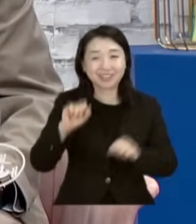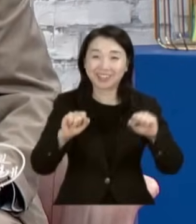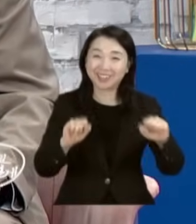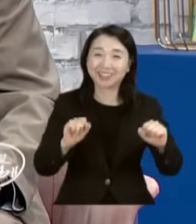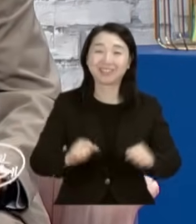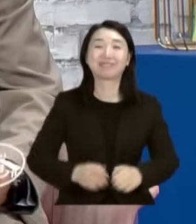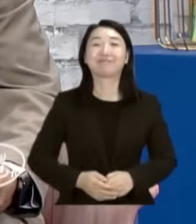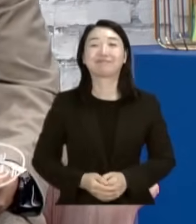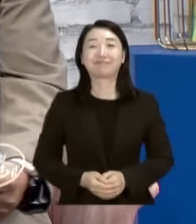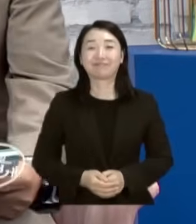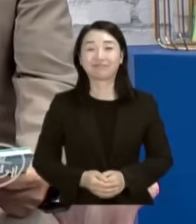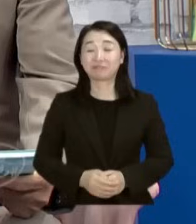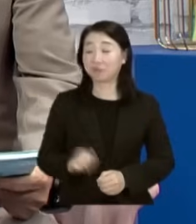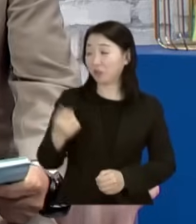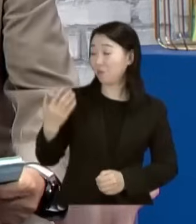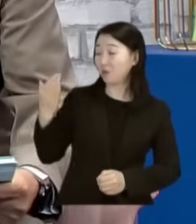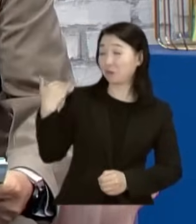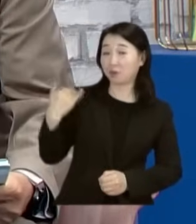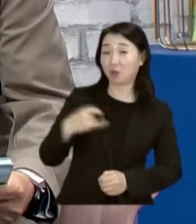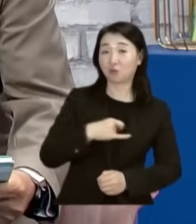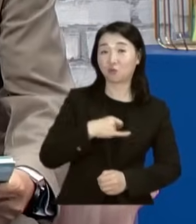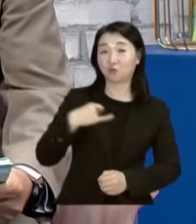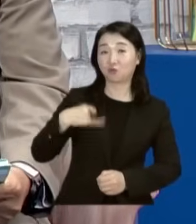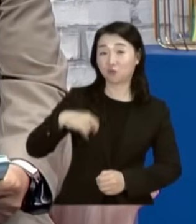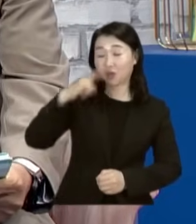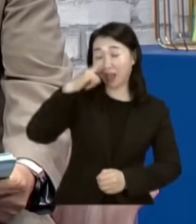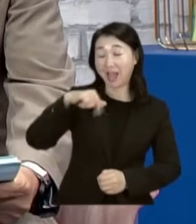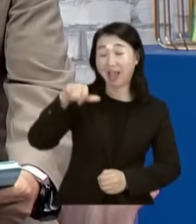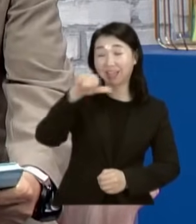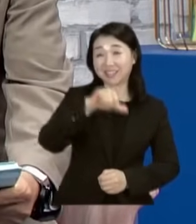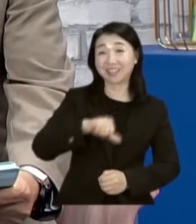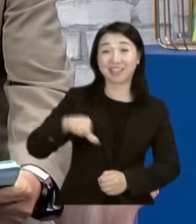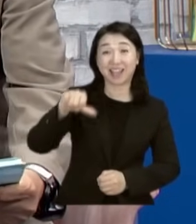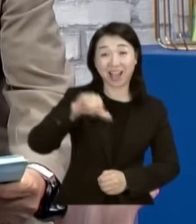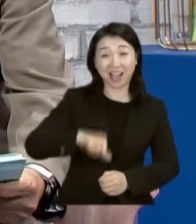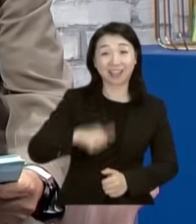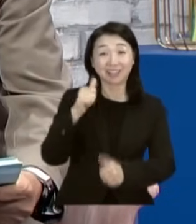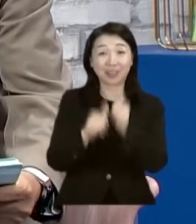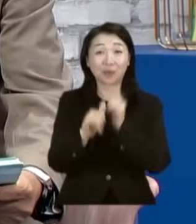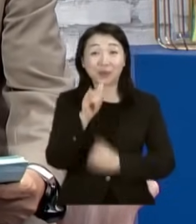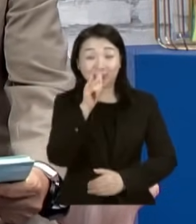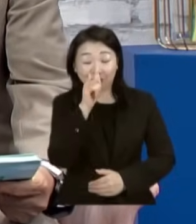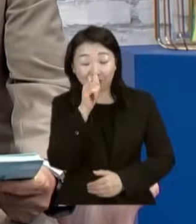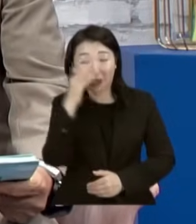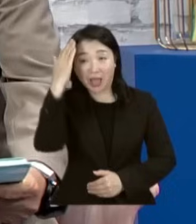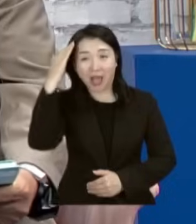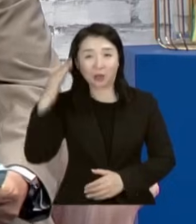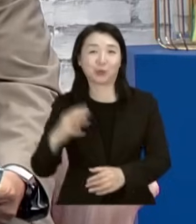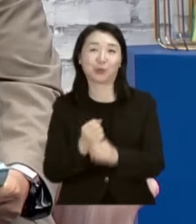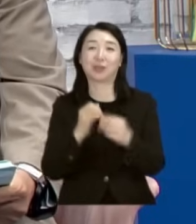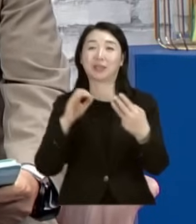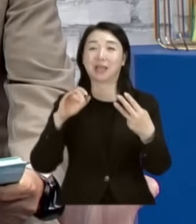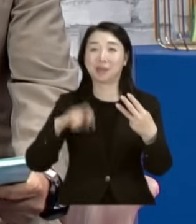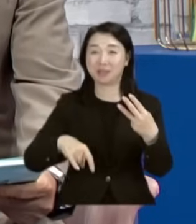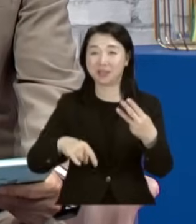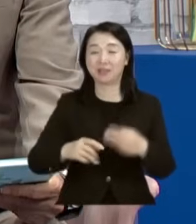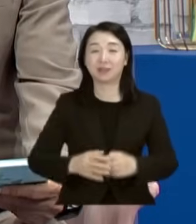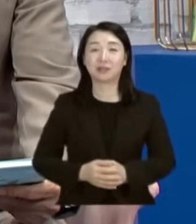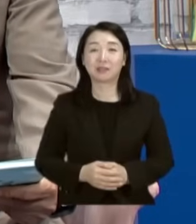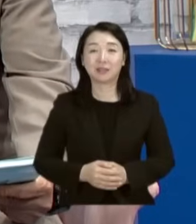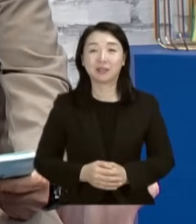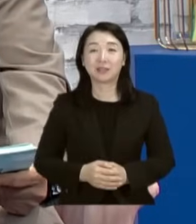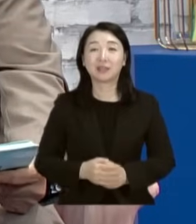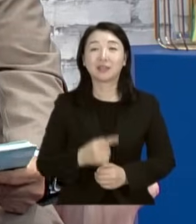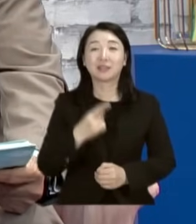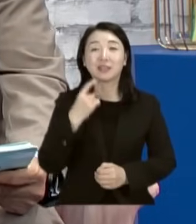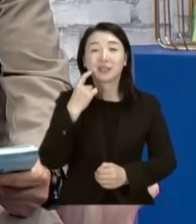안녕하세요 안녕하세요 어 얼마 전에 그 항조우 아시안 게임 열렸나요 우리나라가 종합 3위 했어요 금메달